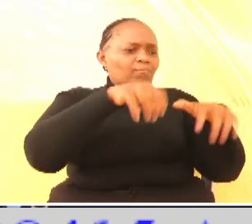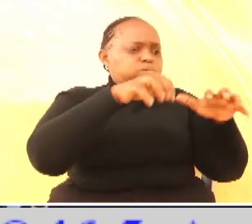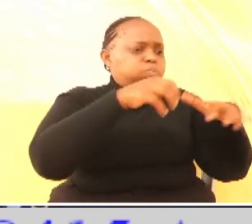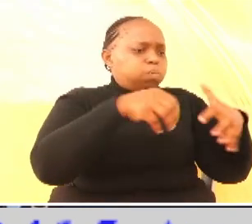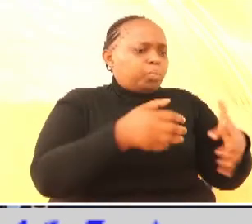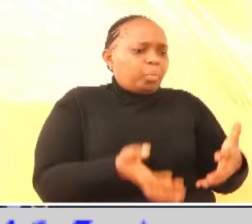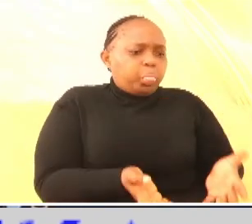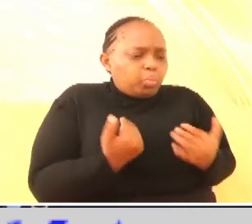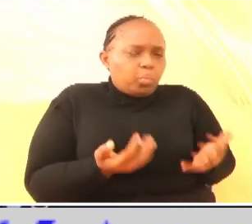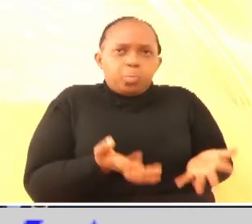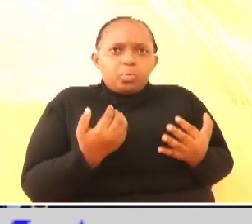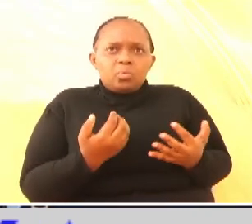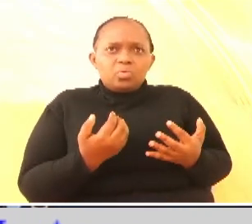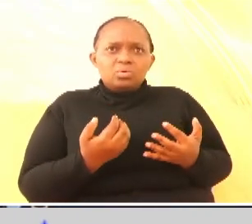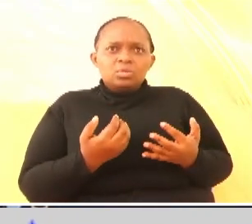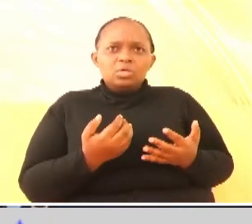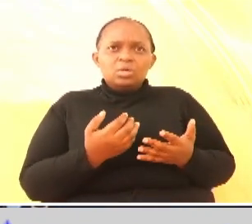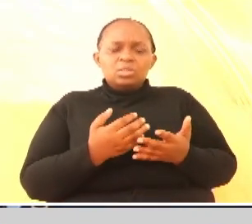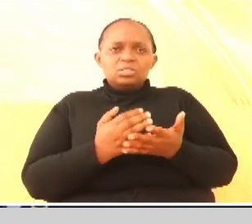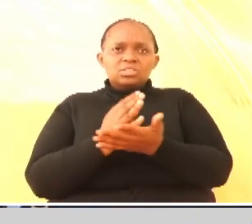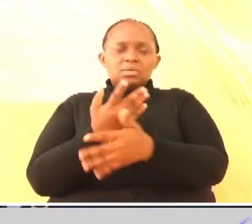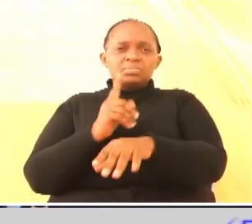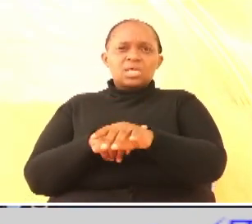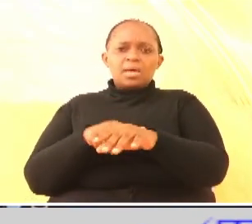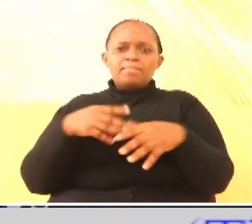wanakuja, wanasema wachinjiwe.